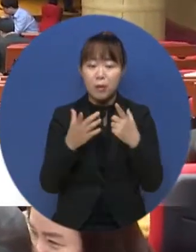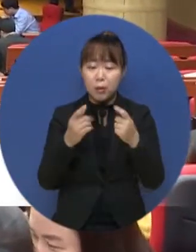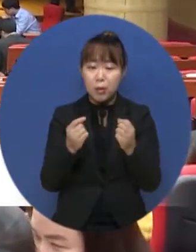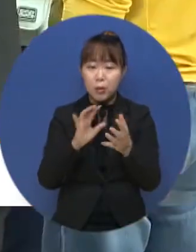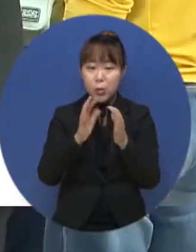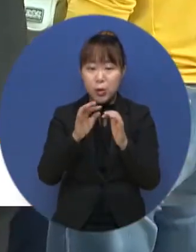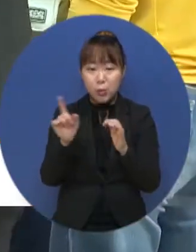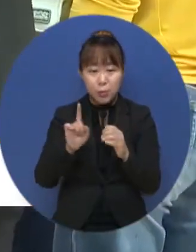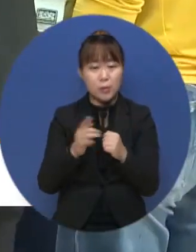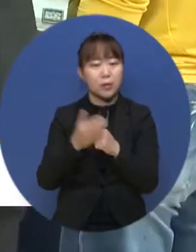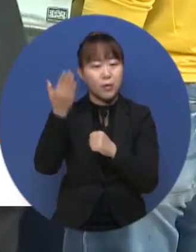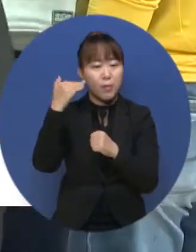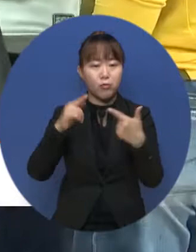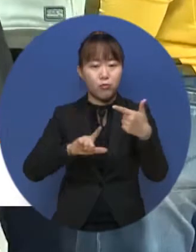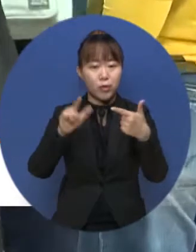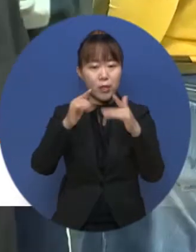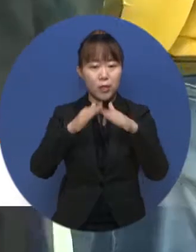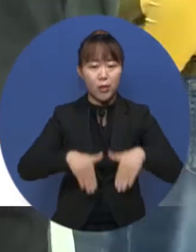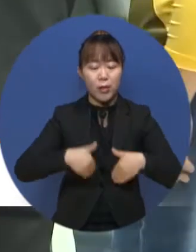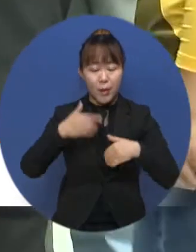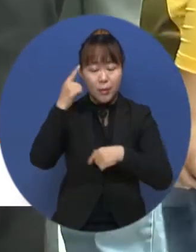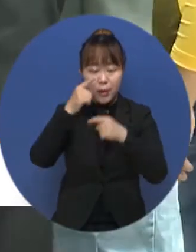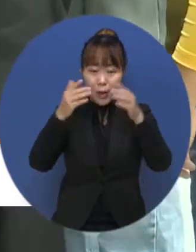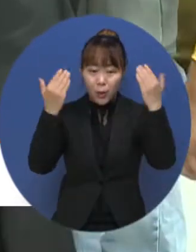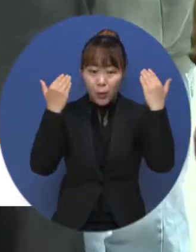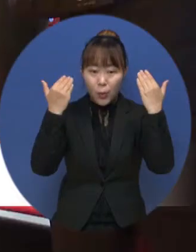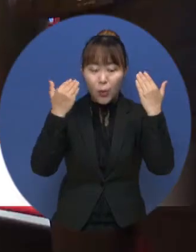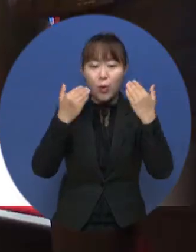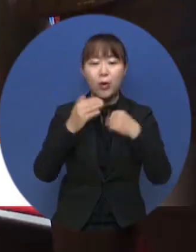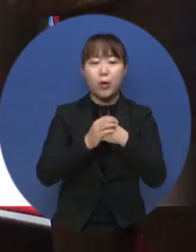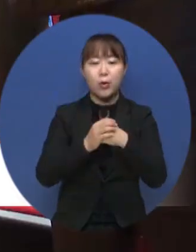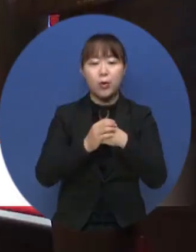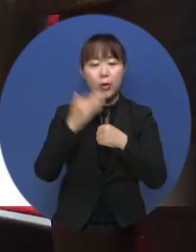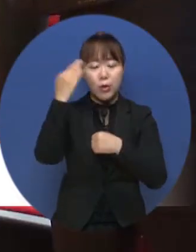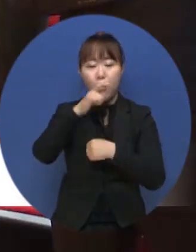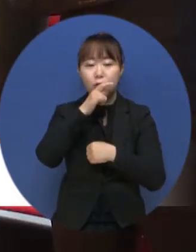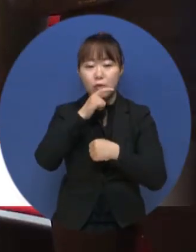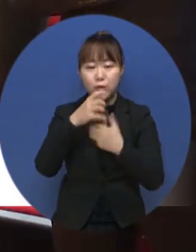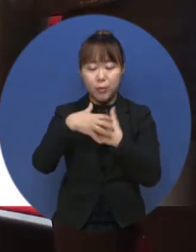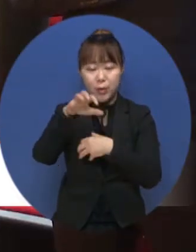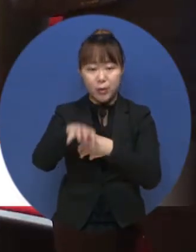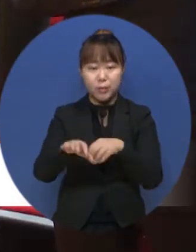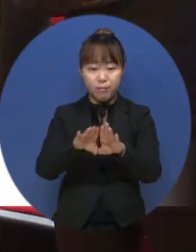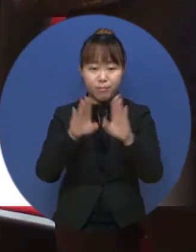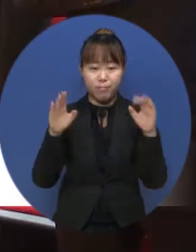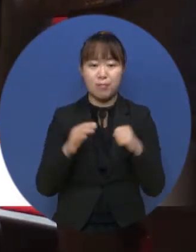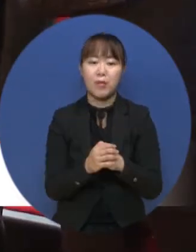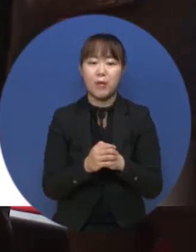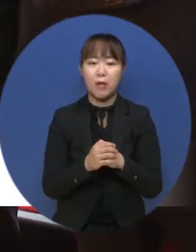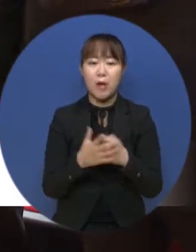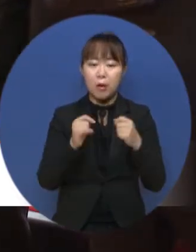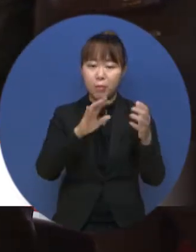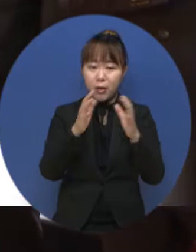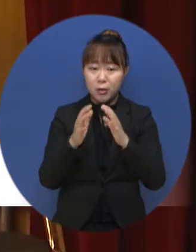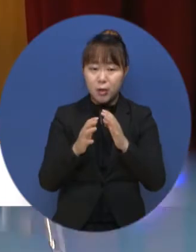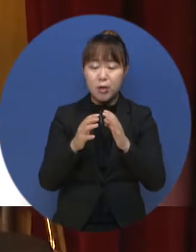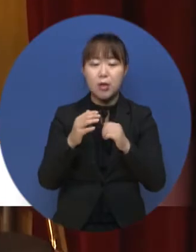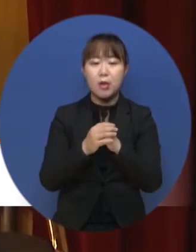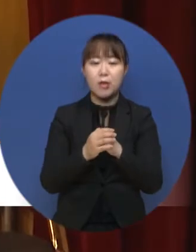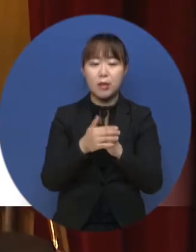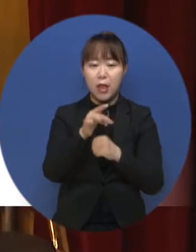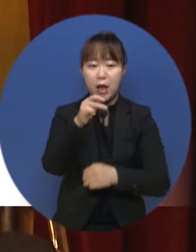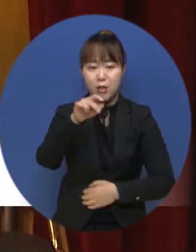위한 토론회가 지난 6일 전남대학교 여수 캠퍼스에서 열렸습니다. 이번 토론회는 여수시의회